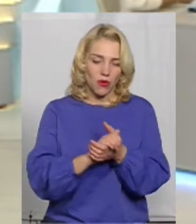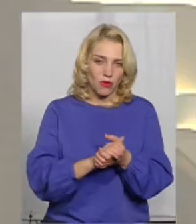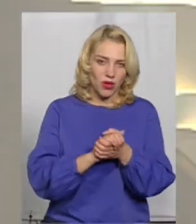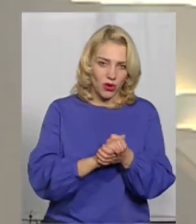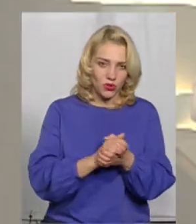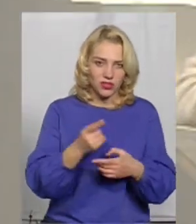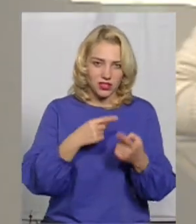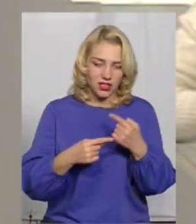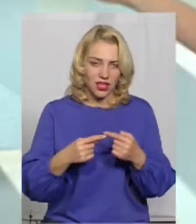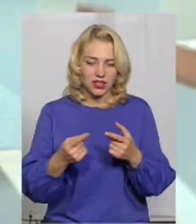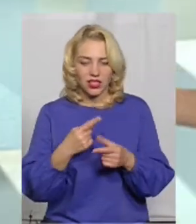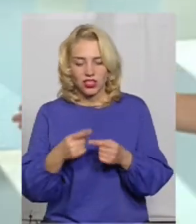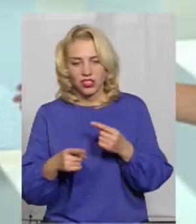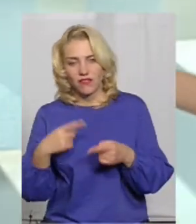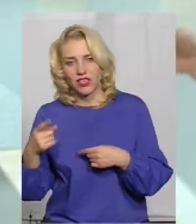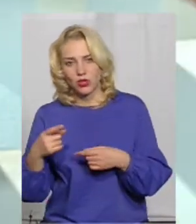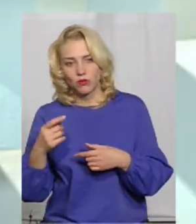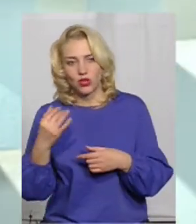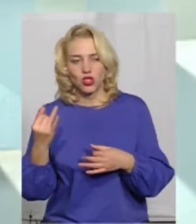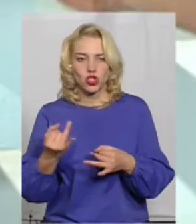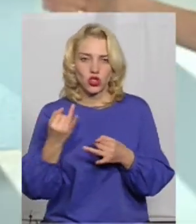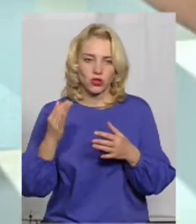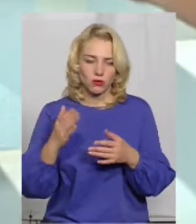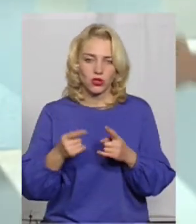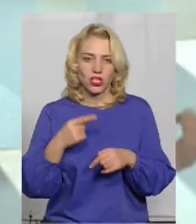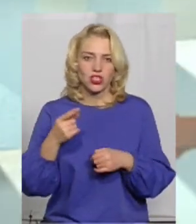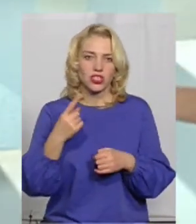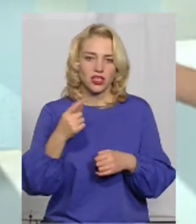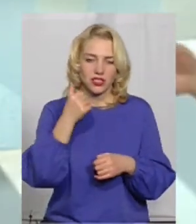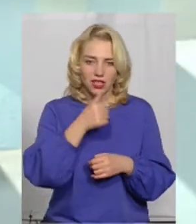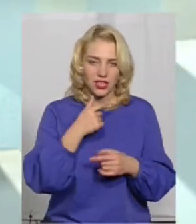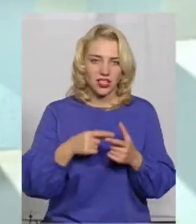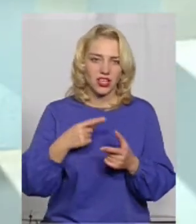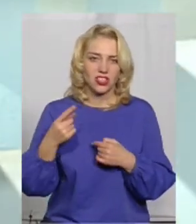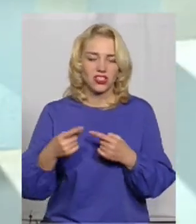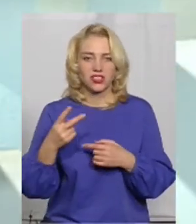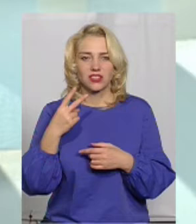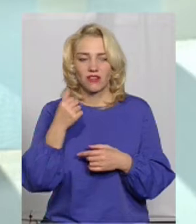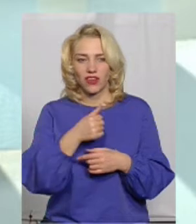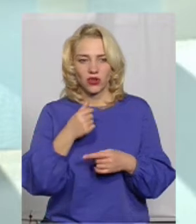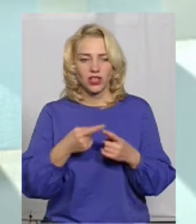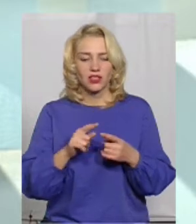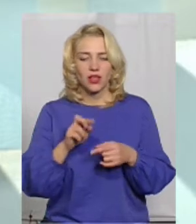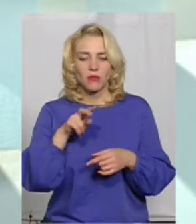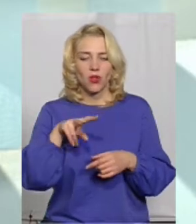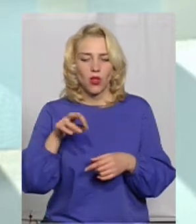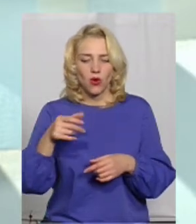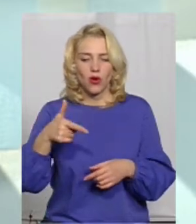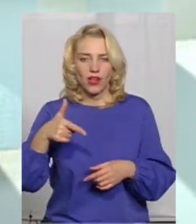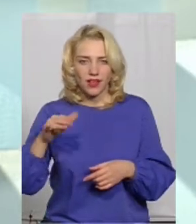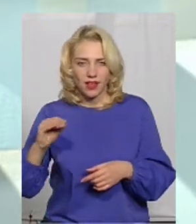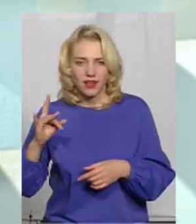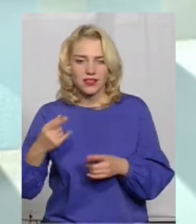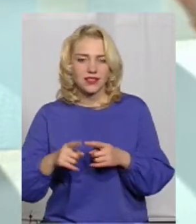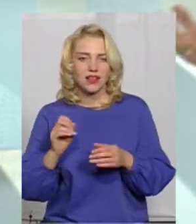через годині, чи не в наступному сторі, чи це буде через рік, чи це буде через два. Блогер – це серіал, який просто в